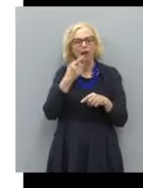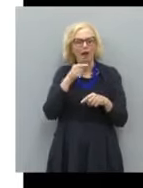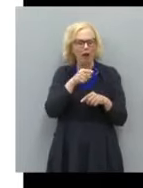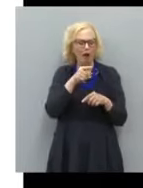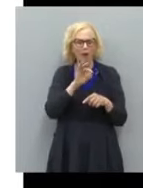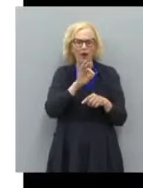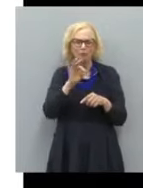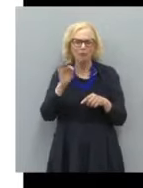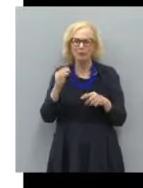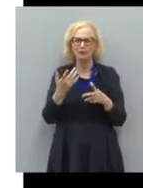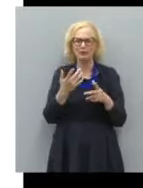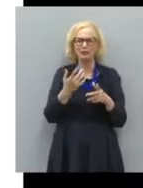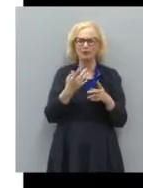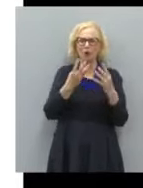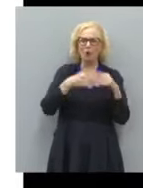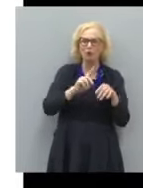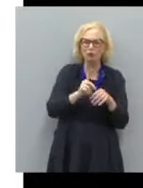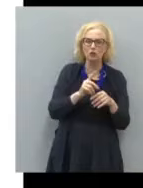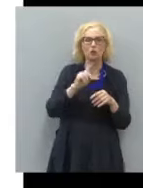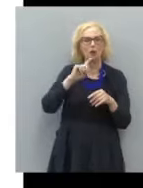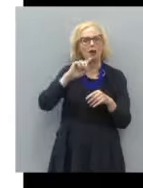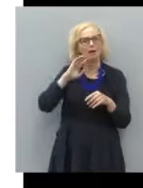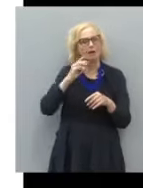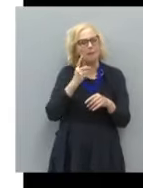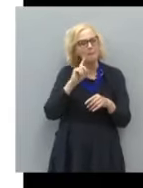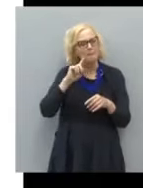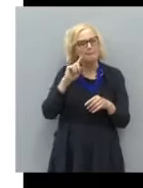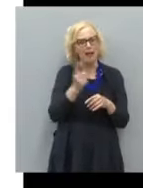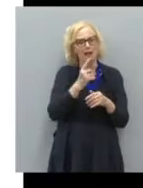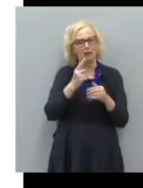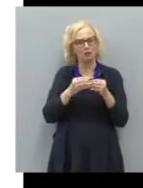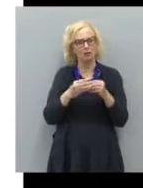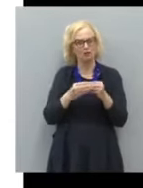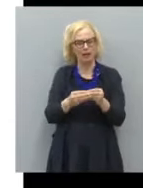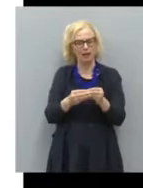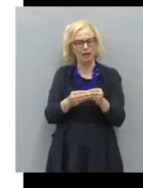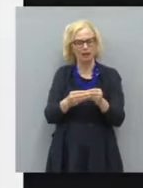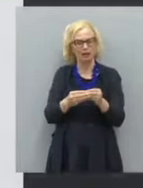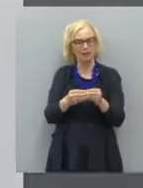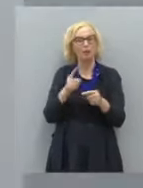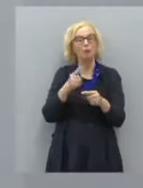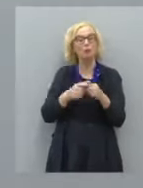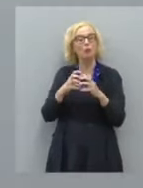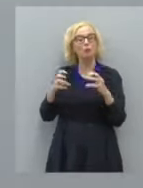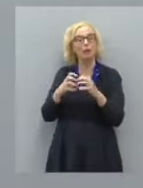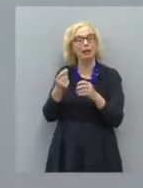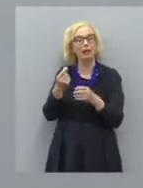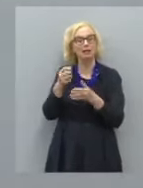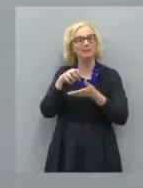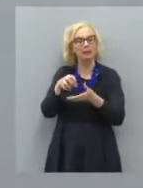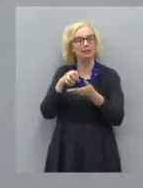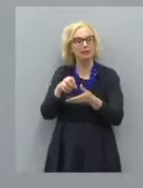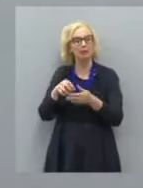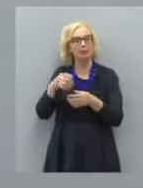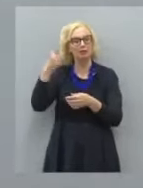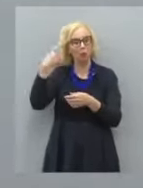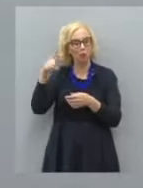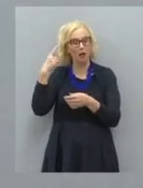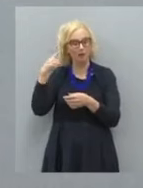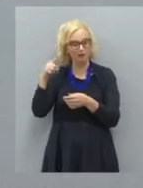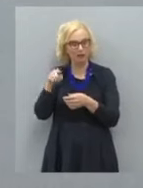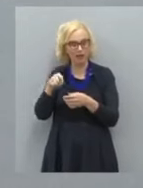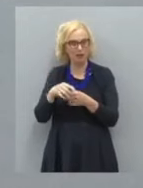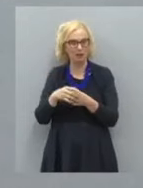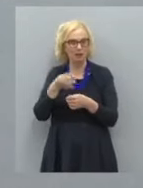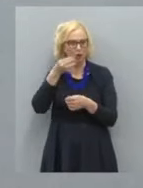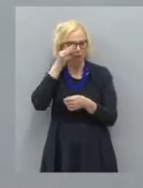alcuni aspetti che possono essere migliorati riqualificare i finanziamenti alle imprese quindi renderli senz'altro più efficaci e